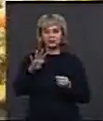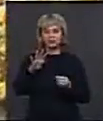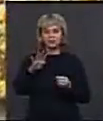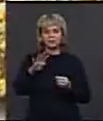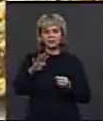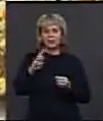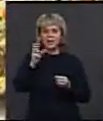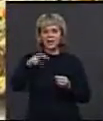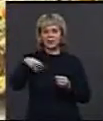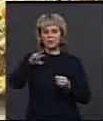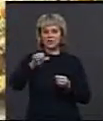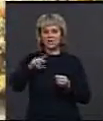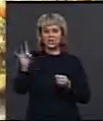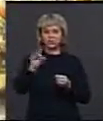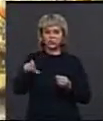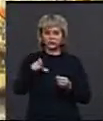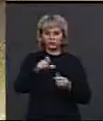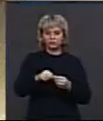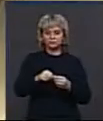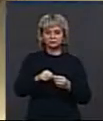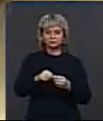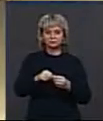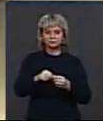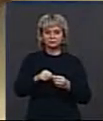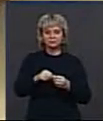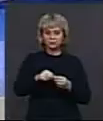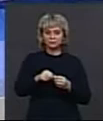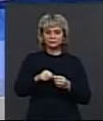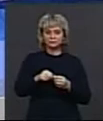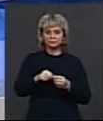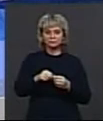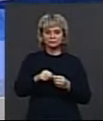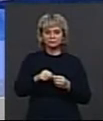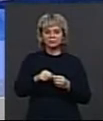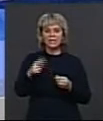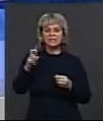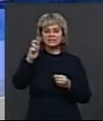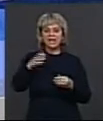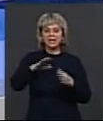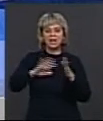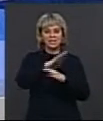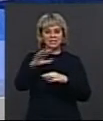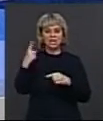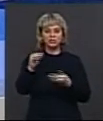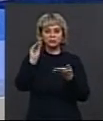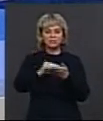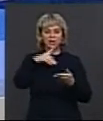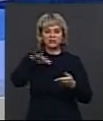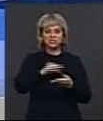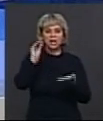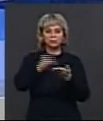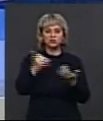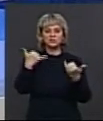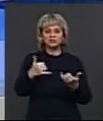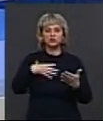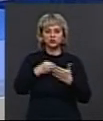Олеся Слынько, Тагир Фатахов, Дон-24, Калмыкия и Ростов-на-Дону. Царь леса – один из символов России, отмечает